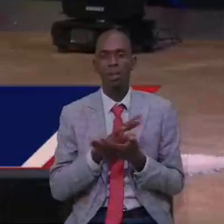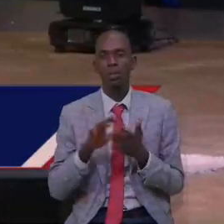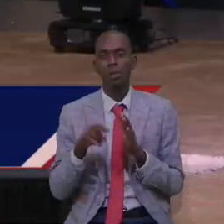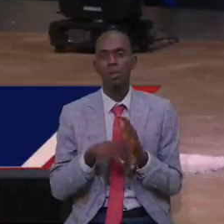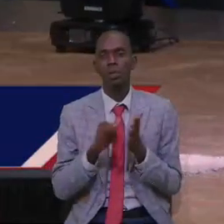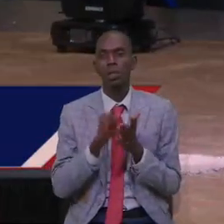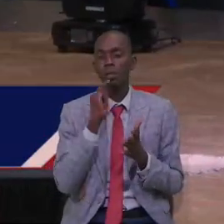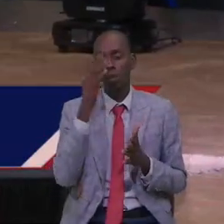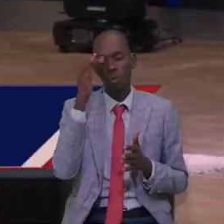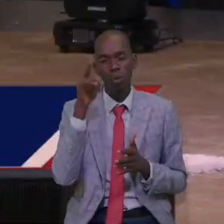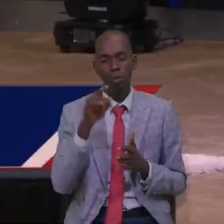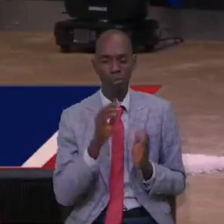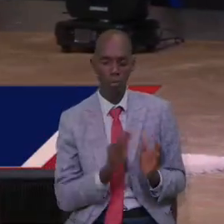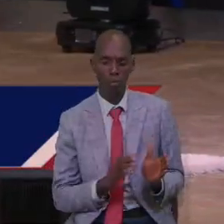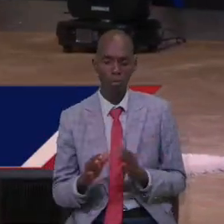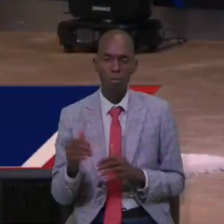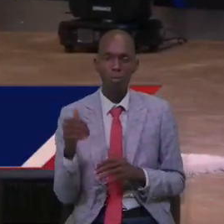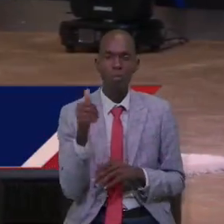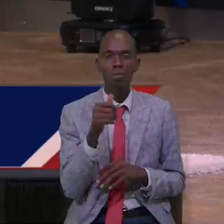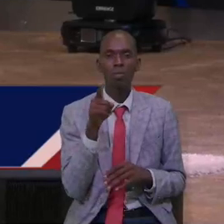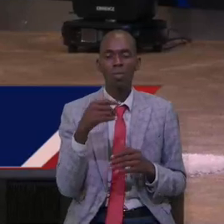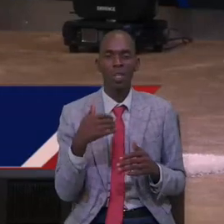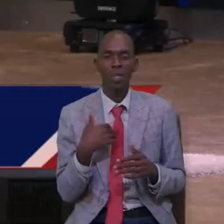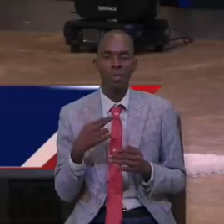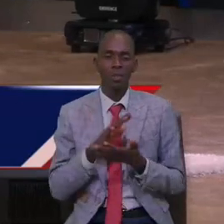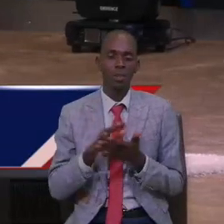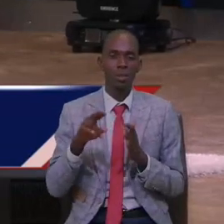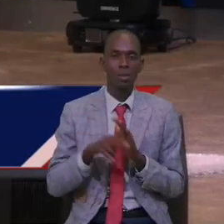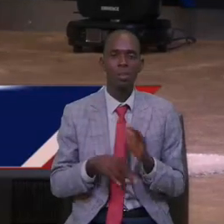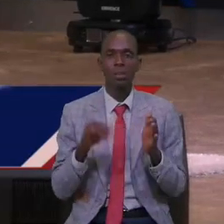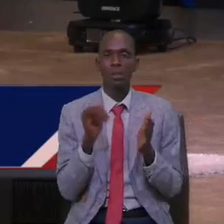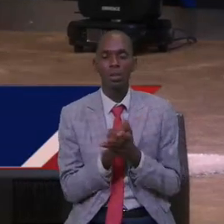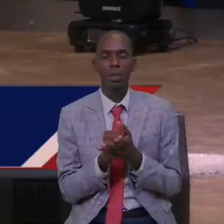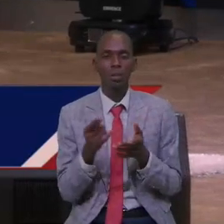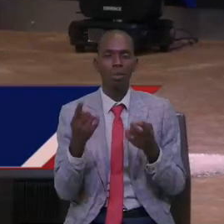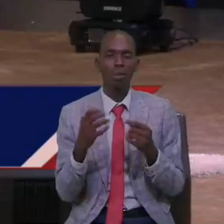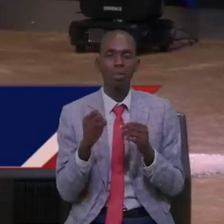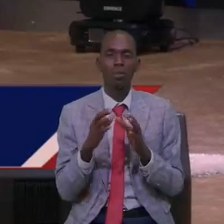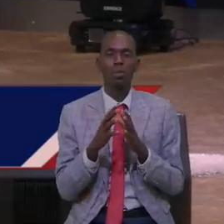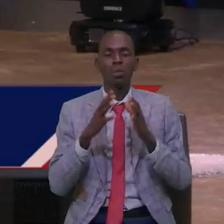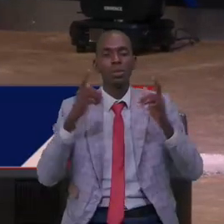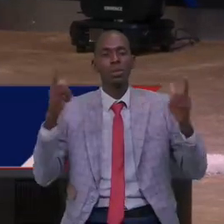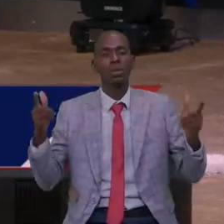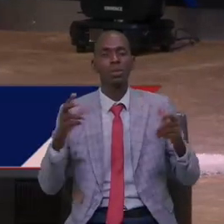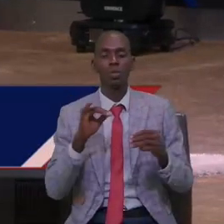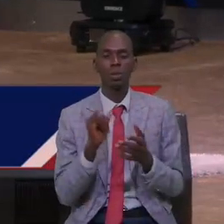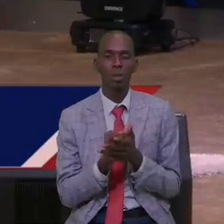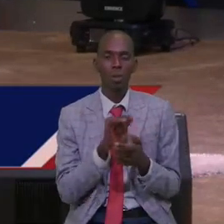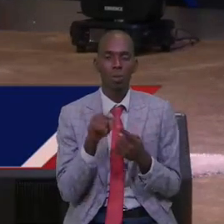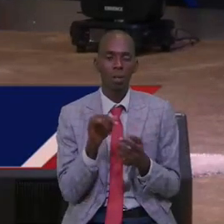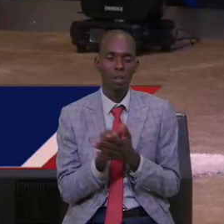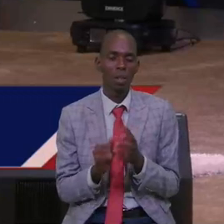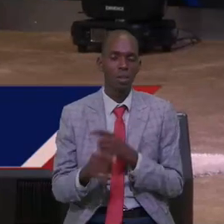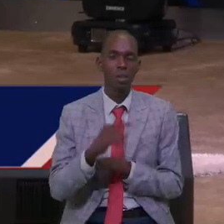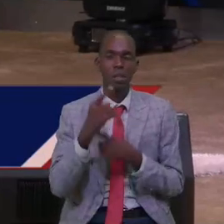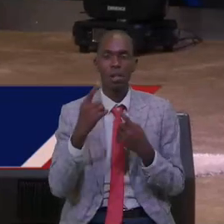devez vous préparer. Vous avez la justice qui vient par la grâce afin que lorsque le jour